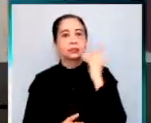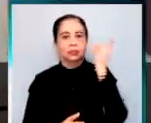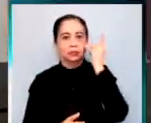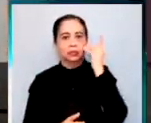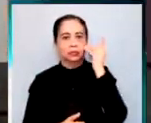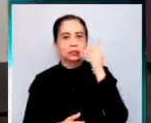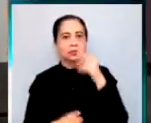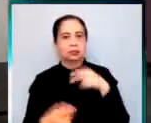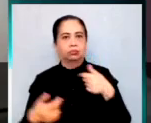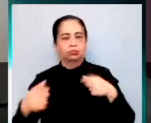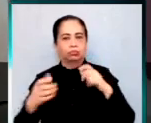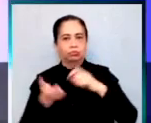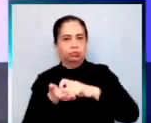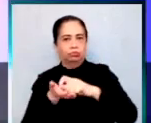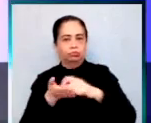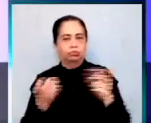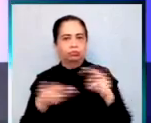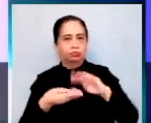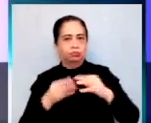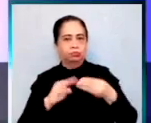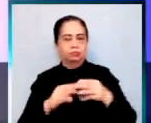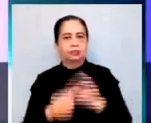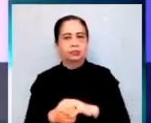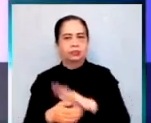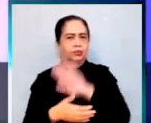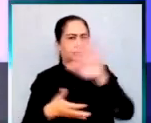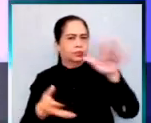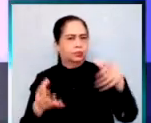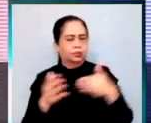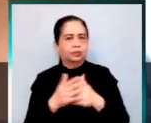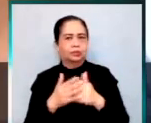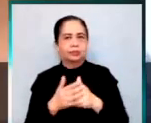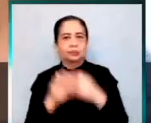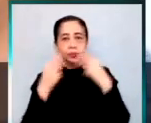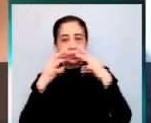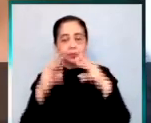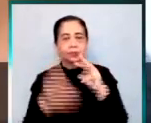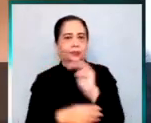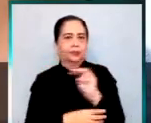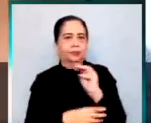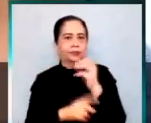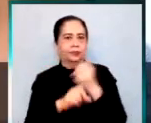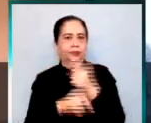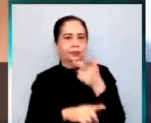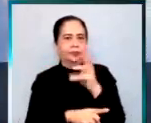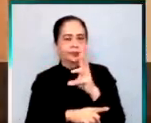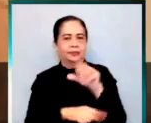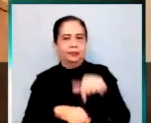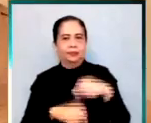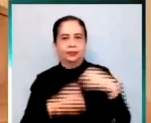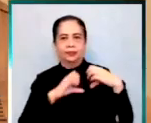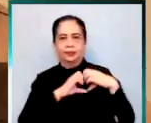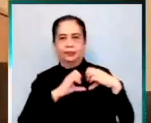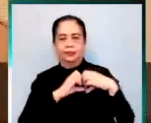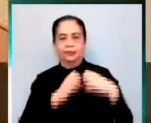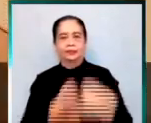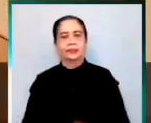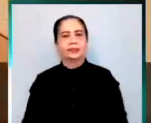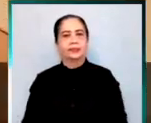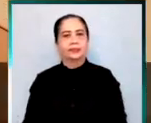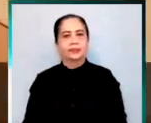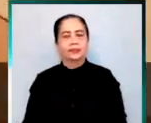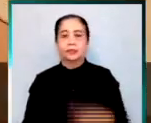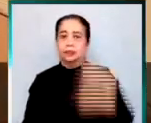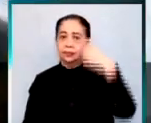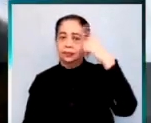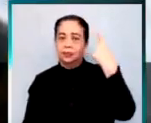niya. Ang lahat ng yan, mapapanood na sa Lunes, September 26 sa Kapuso Network. Dream come true naman